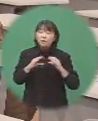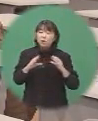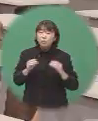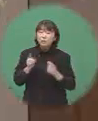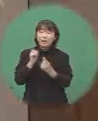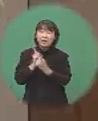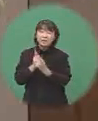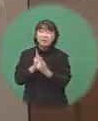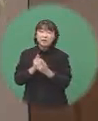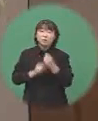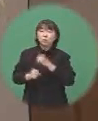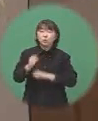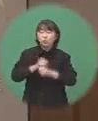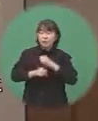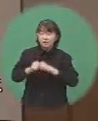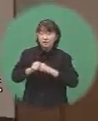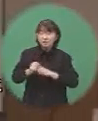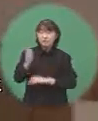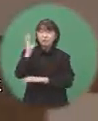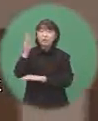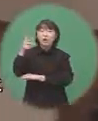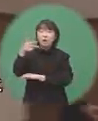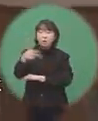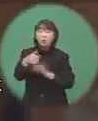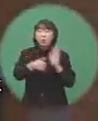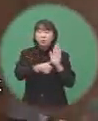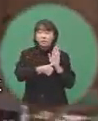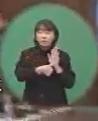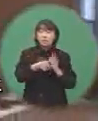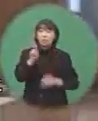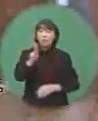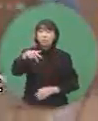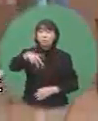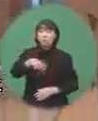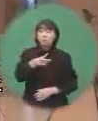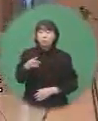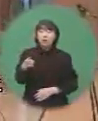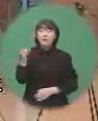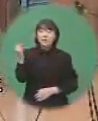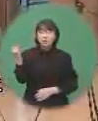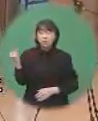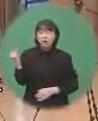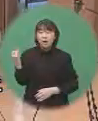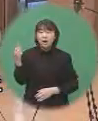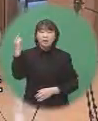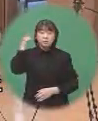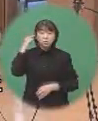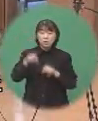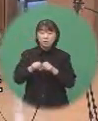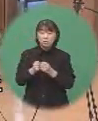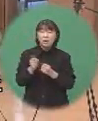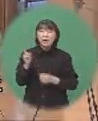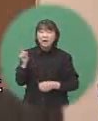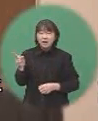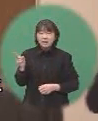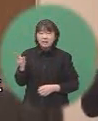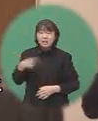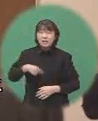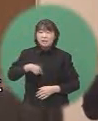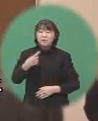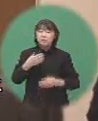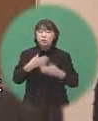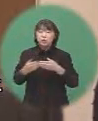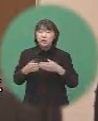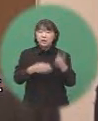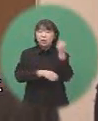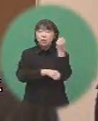。講師の薄葉幸恵さんは耳に障害があり、自らの経験をもとに障害